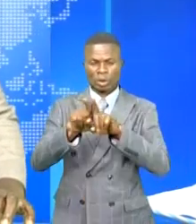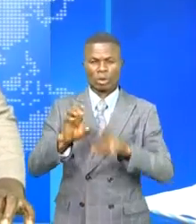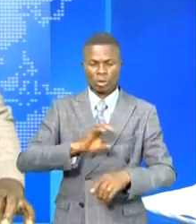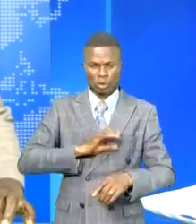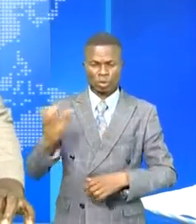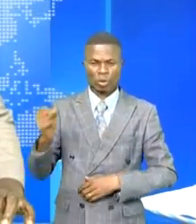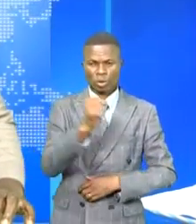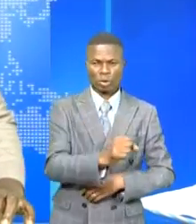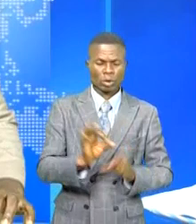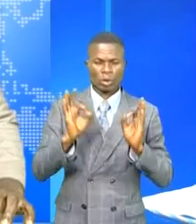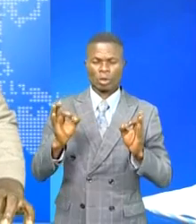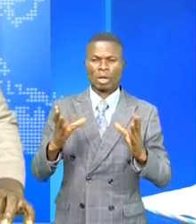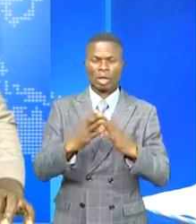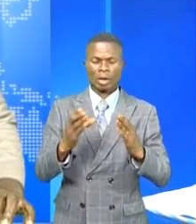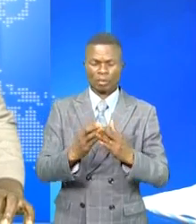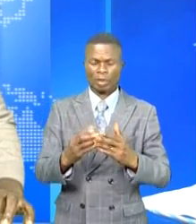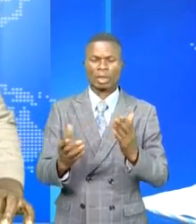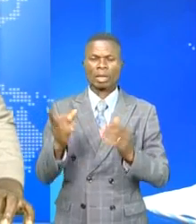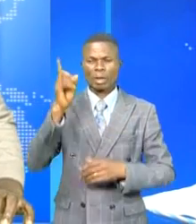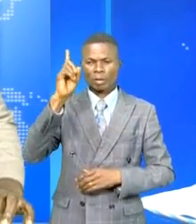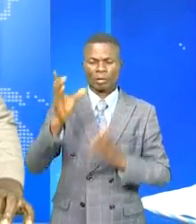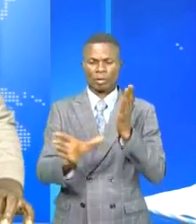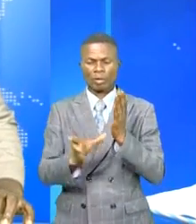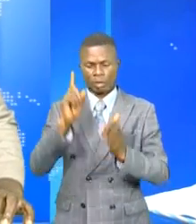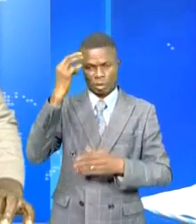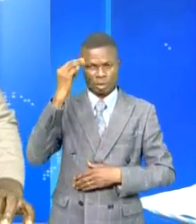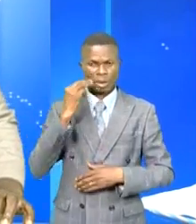points avec les vice-premiers ministres, ministres de l'Intérieur et Sécurité.